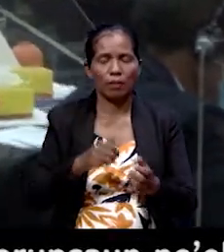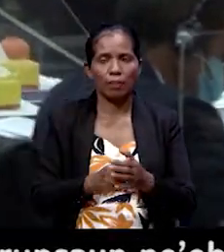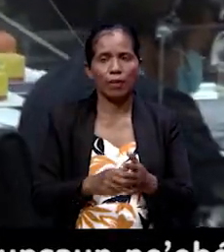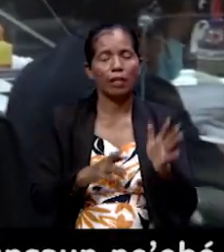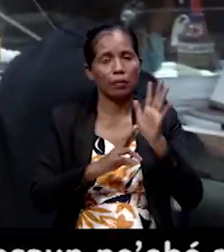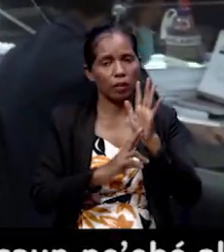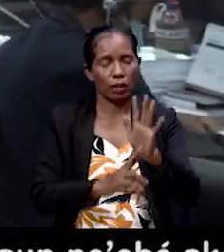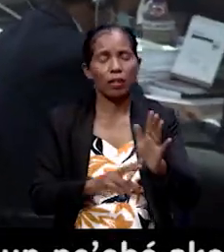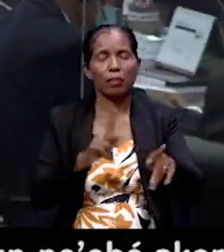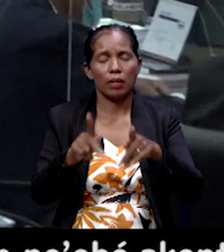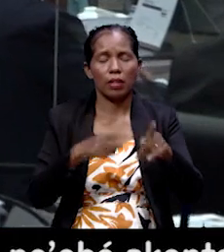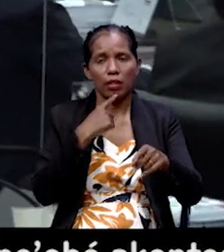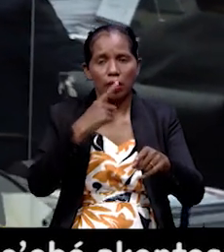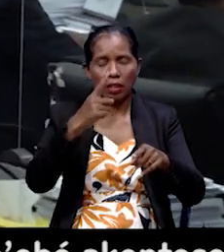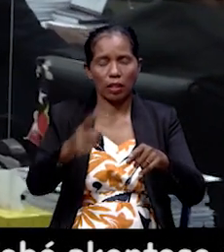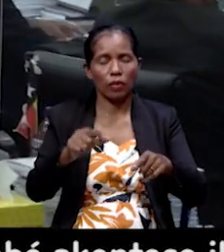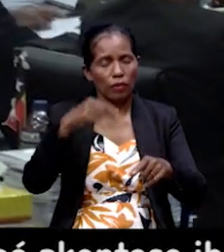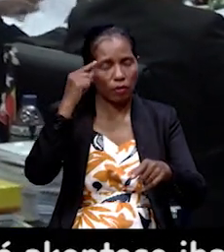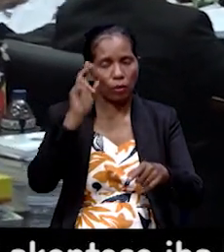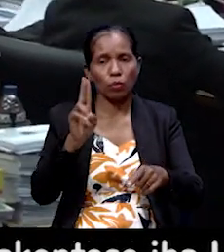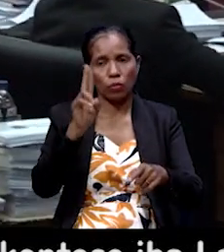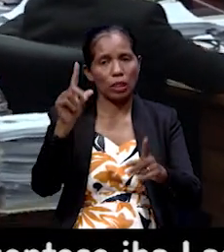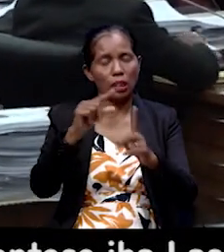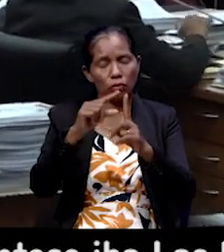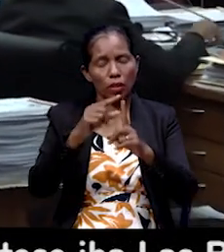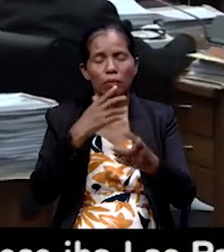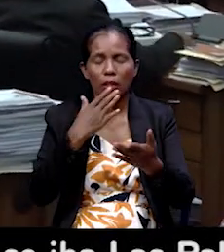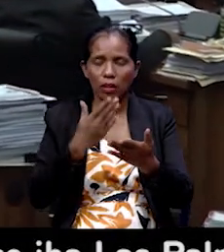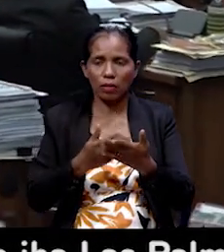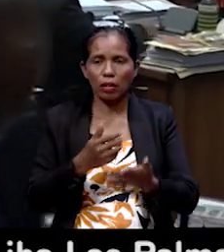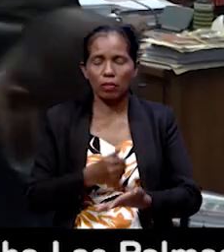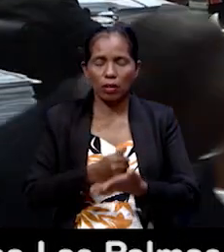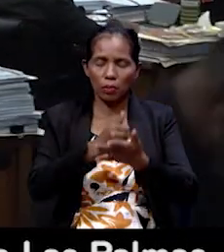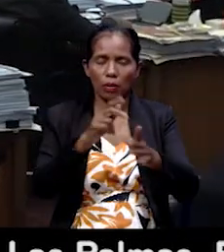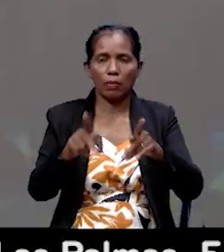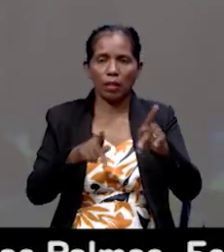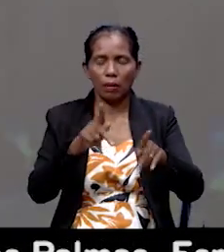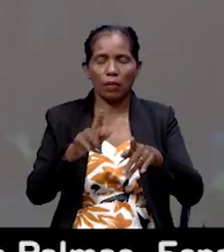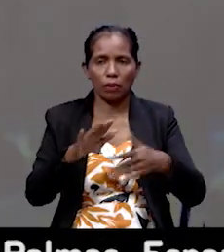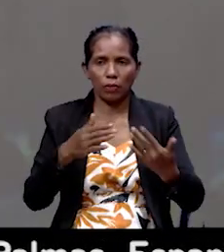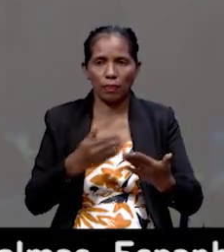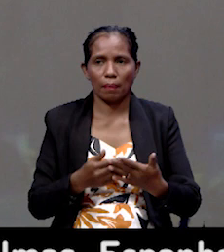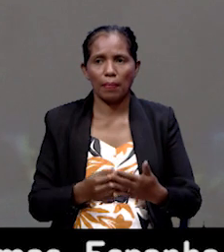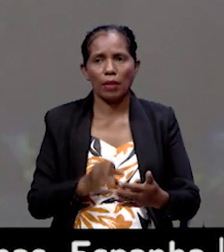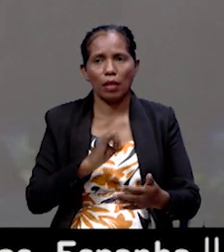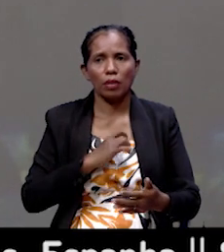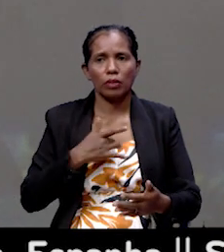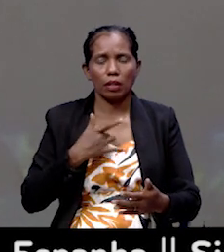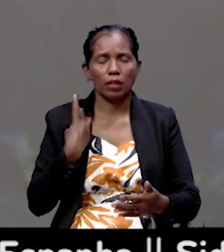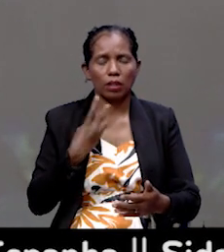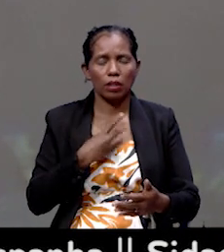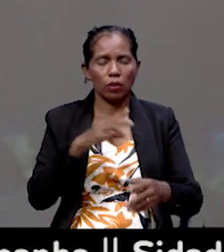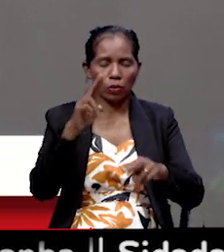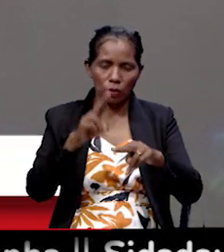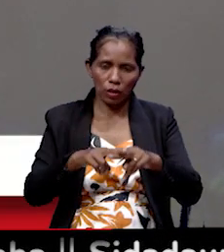Sugere Ato Gobernante Sira Hasai Linguasen Nibeladiak Ode Atende Sociedade Aos Sinti Itahirak Betura Nene Hoto-hoto simu vacina